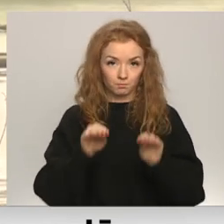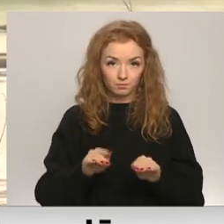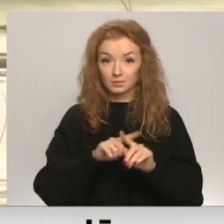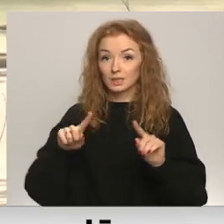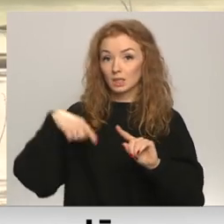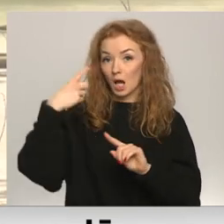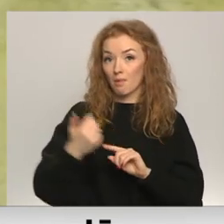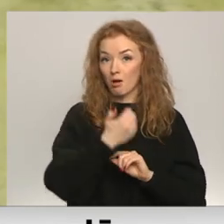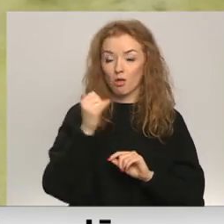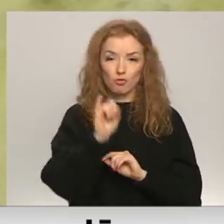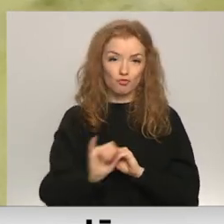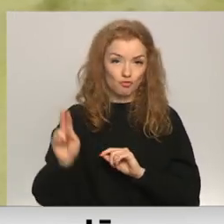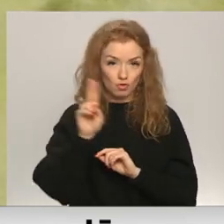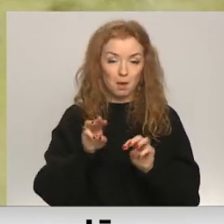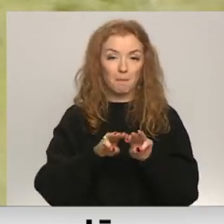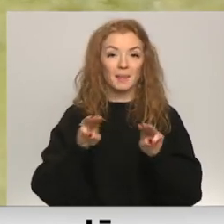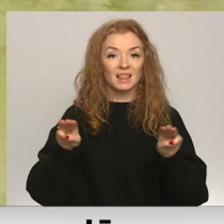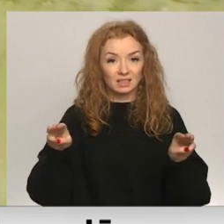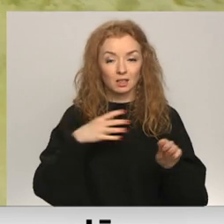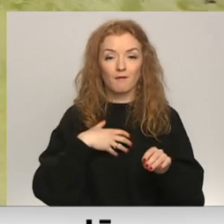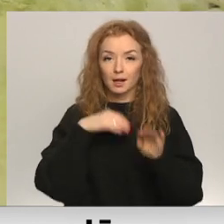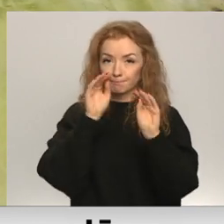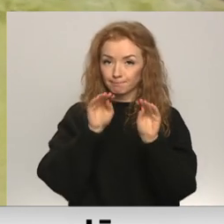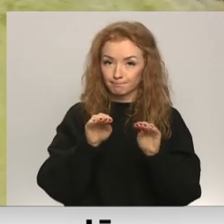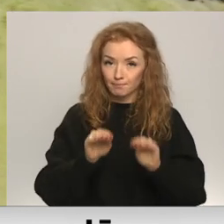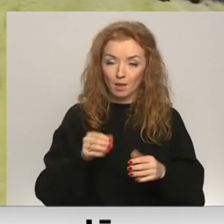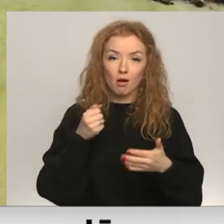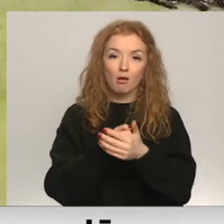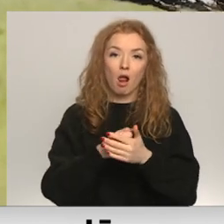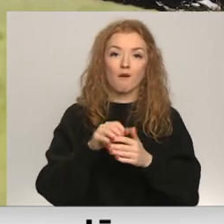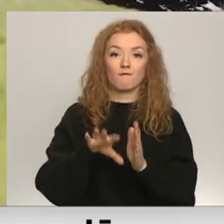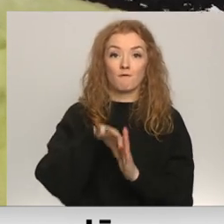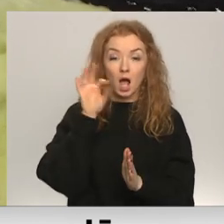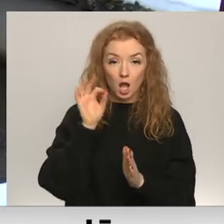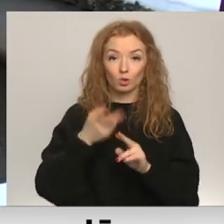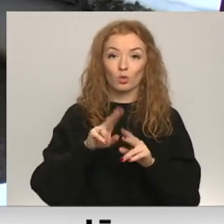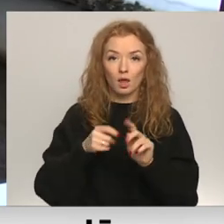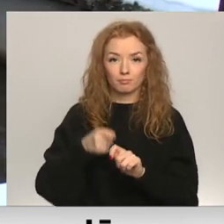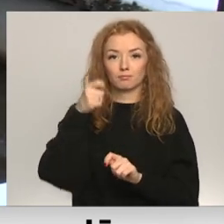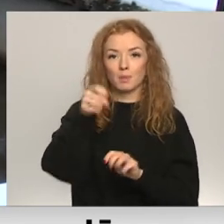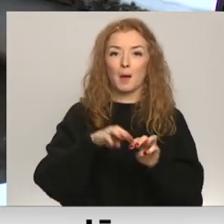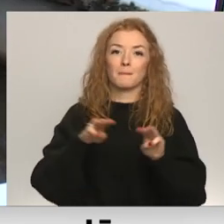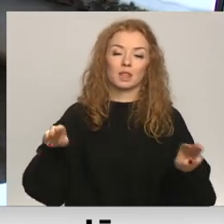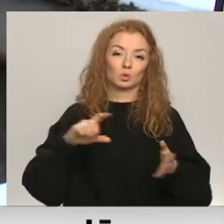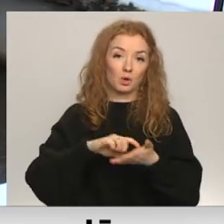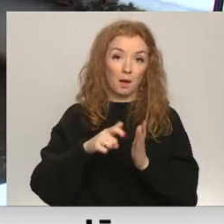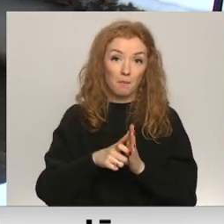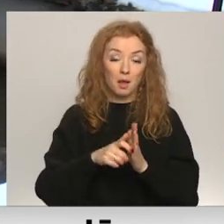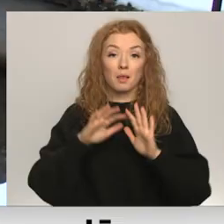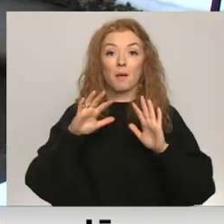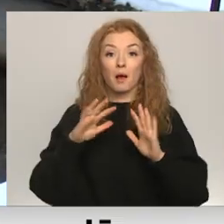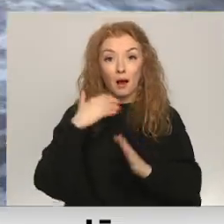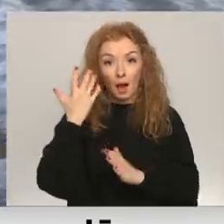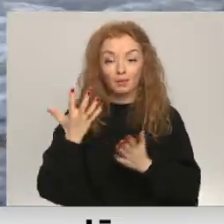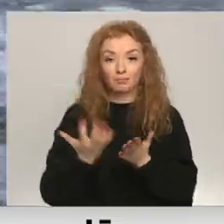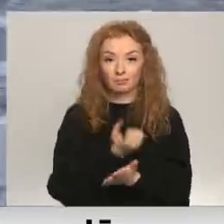nākamā gada jūnijam ministrijai ir jāizstrādā stratēģijas gala variants, kurš jāvirza uz ministru kabinetu. Tiklīdz stratēģija